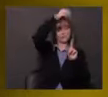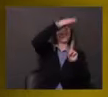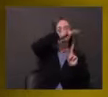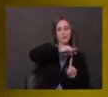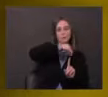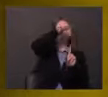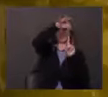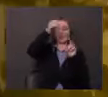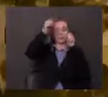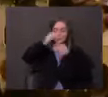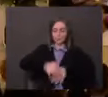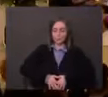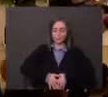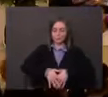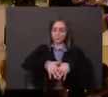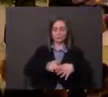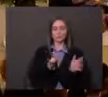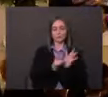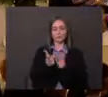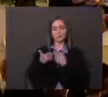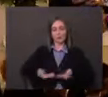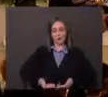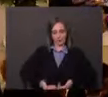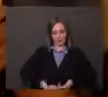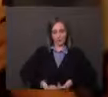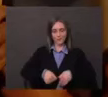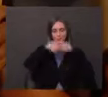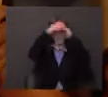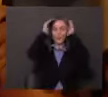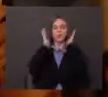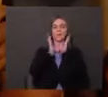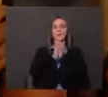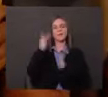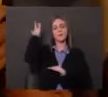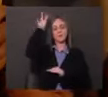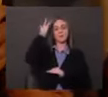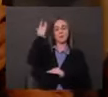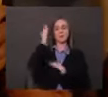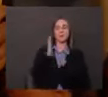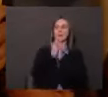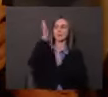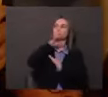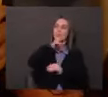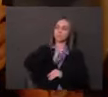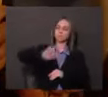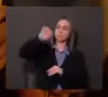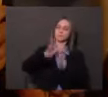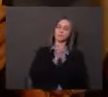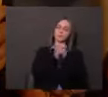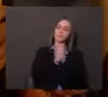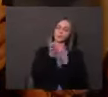i błogosławiony owoc żywota Twojego, Jezus. Santa Maria, Mãe de Deus, rogai por nós,